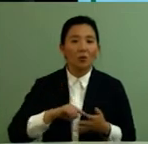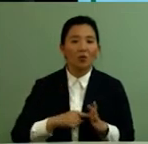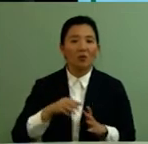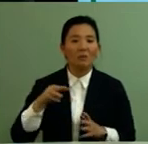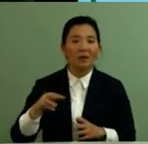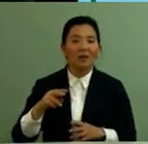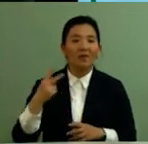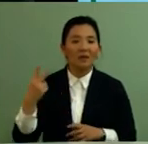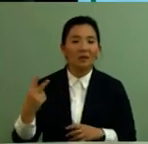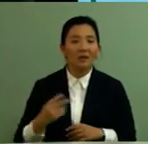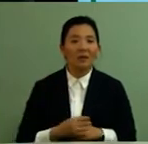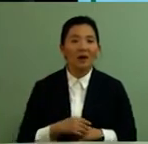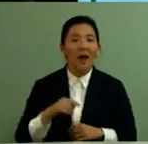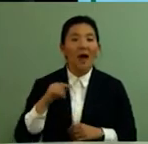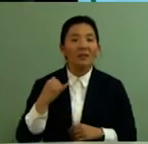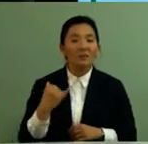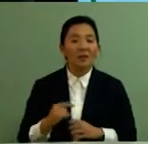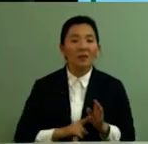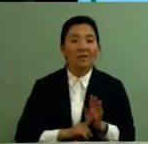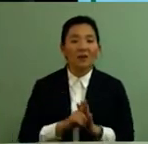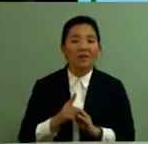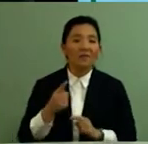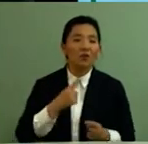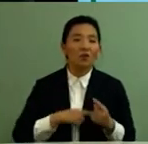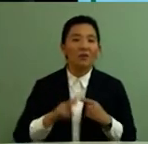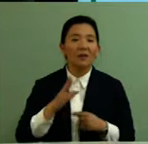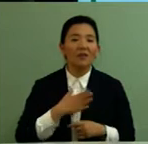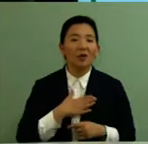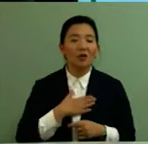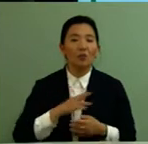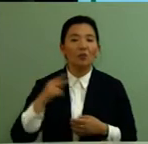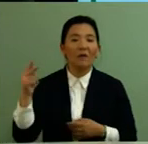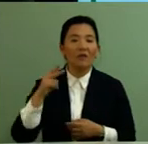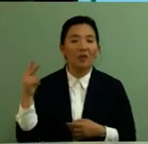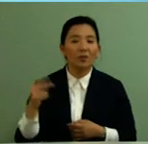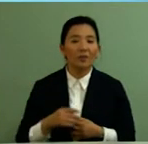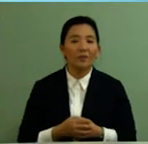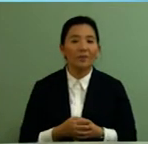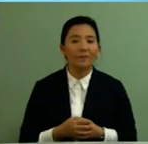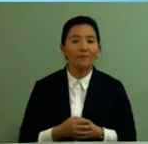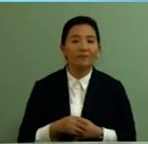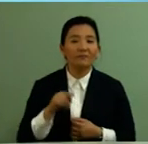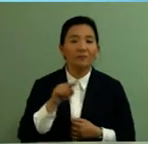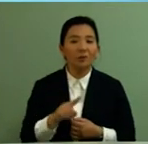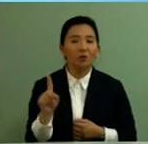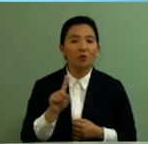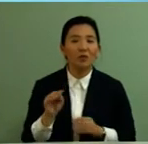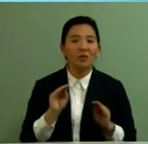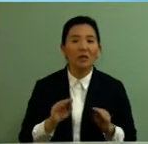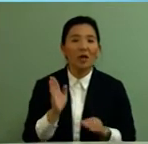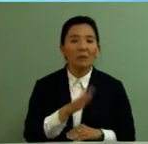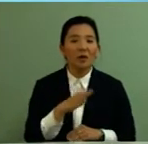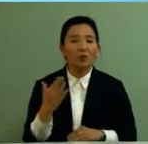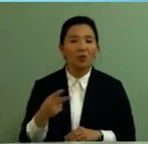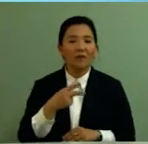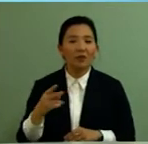омега квадрат. А теперь давайте вернемся к нашему уравнению. Итак, то, что стоит между равно